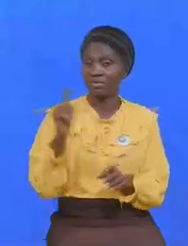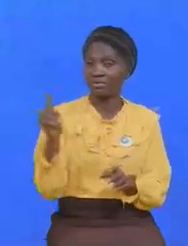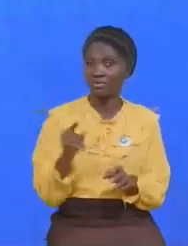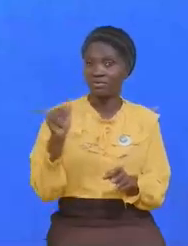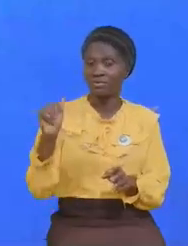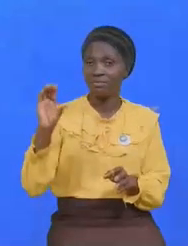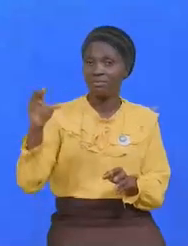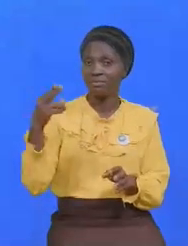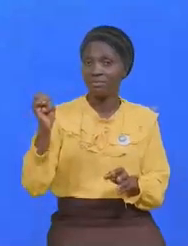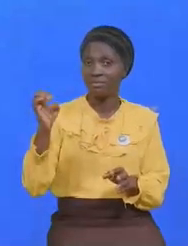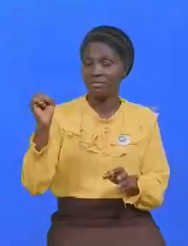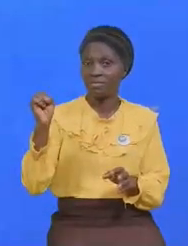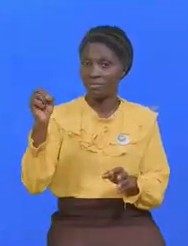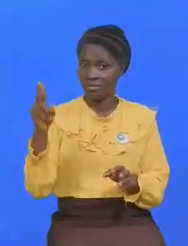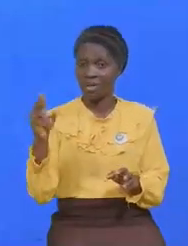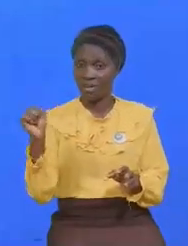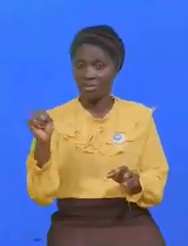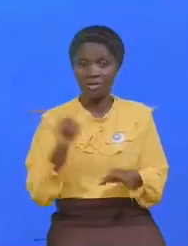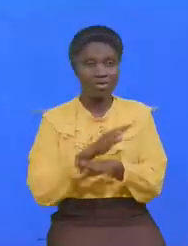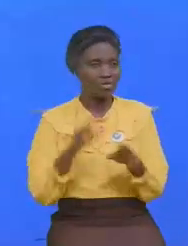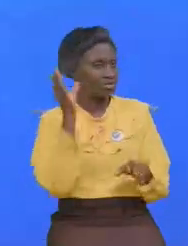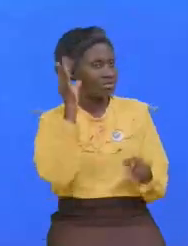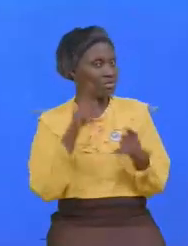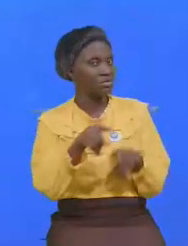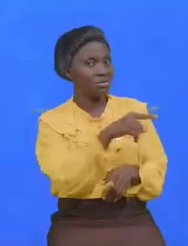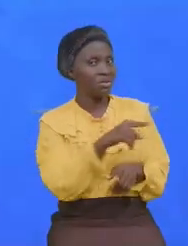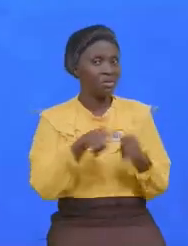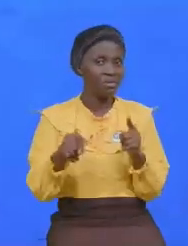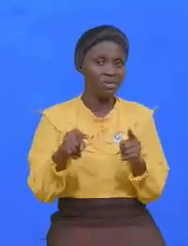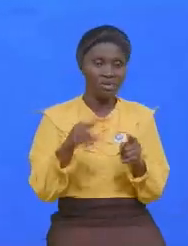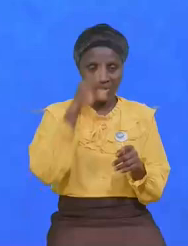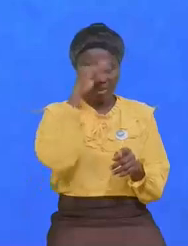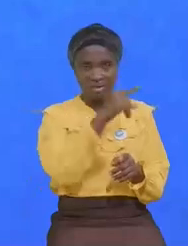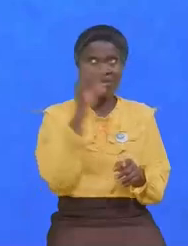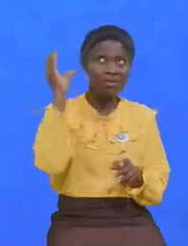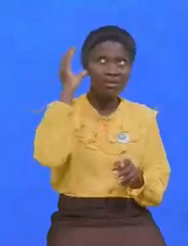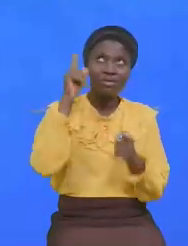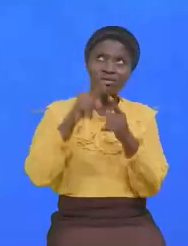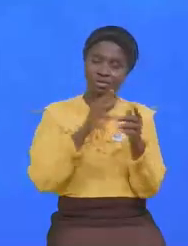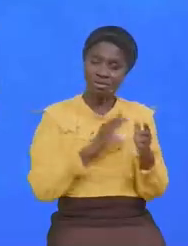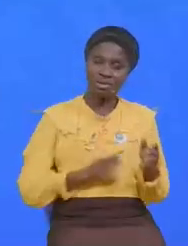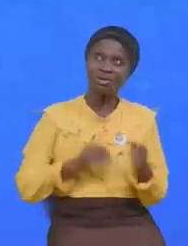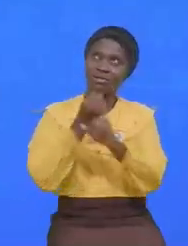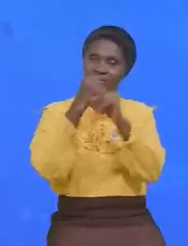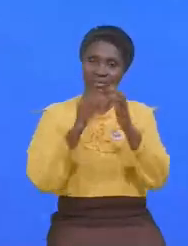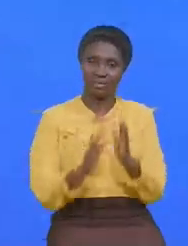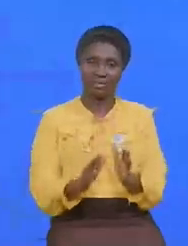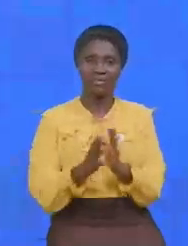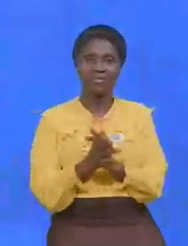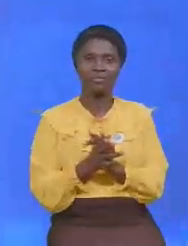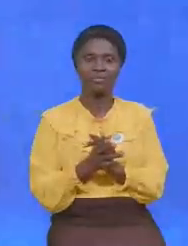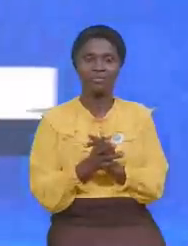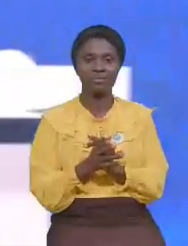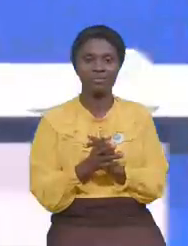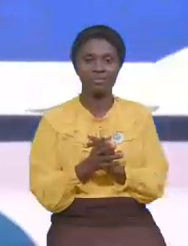Mais Zachée n'a pas prêté attention à ce qu'il disait. Mais Zachée a prêté attention à